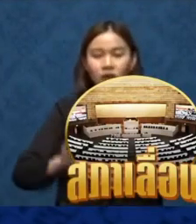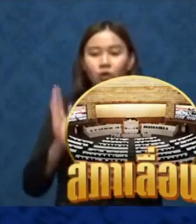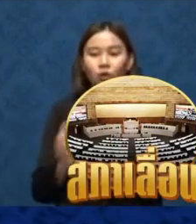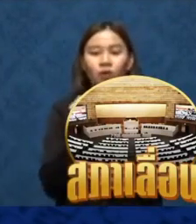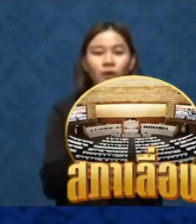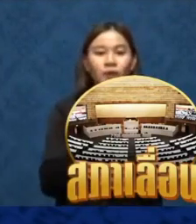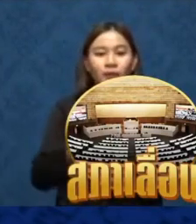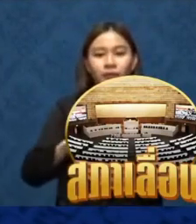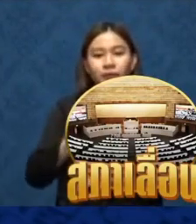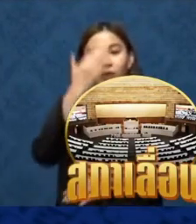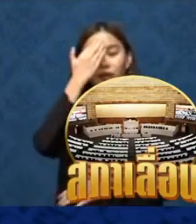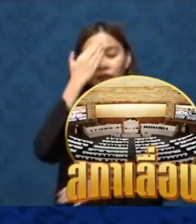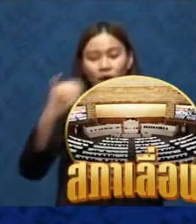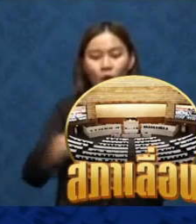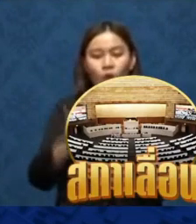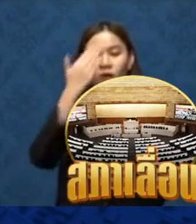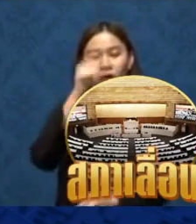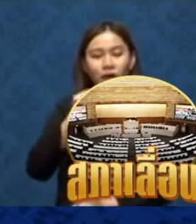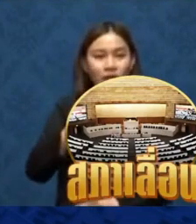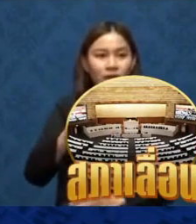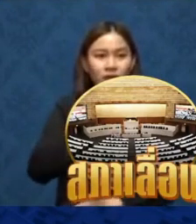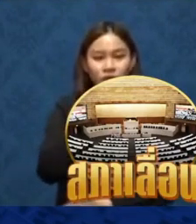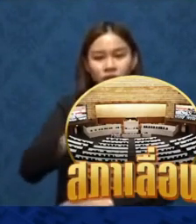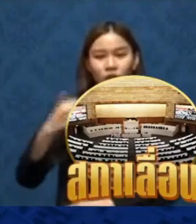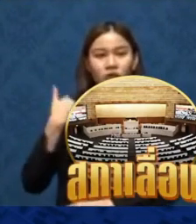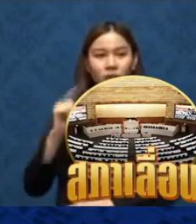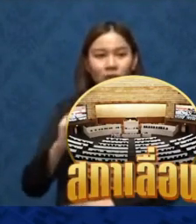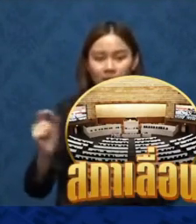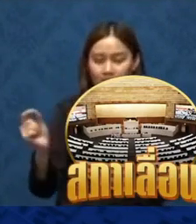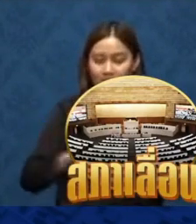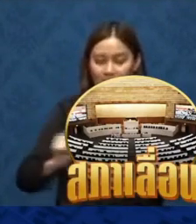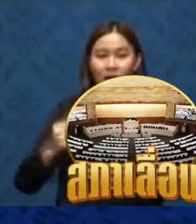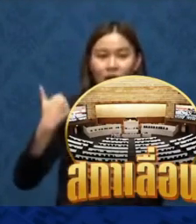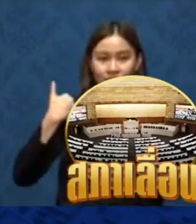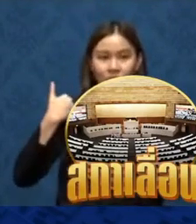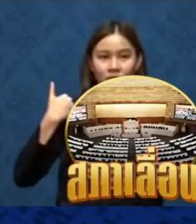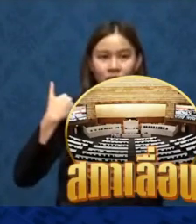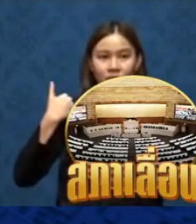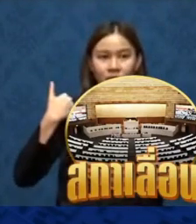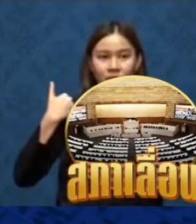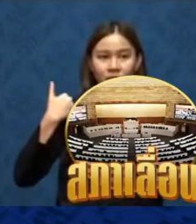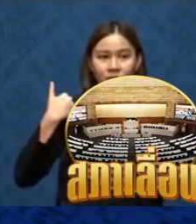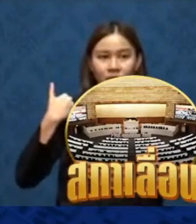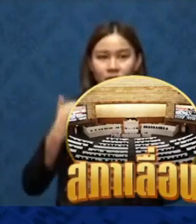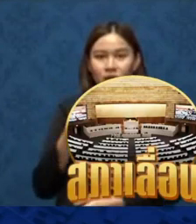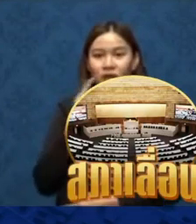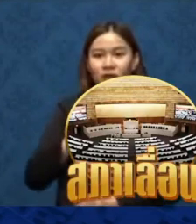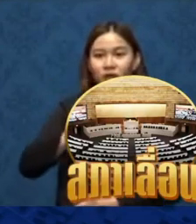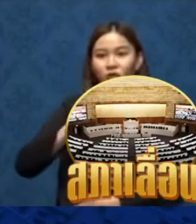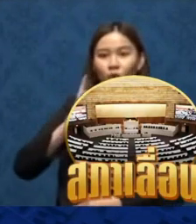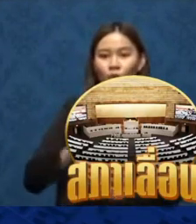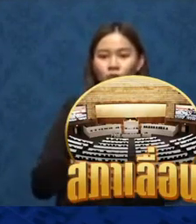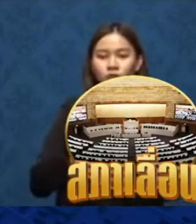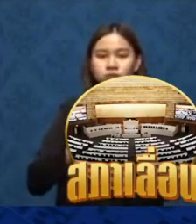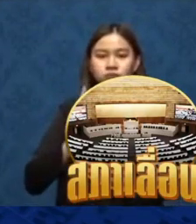ที่อยู่ข้างหน้าทีครับเพราะว่าตรงส.ส.ครับเขาจะมีปากกาให้ครับแต่เมื่อกี้ผมเห็นสมาชิกวุฒิสภาก็อยู่ข้างหน้า